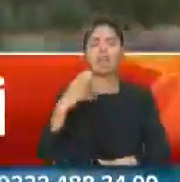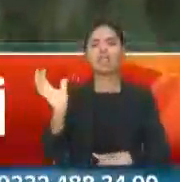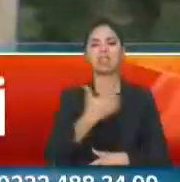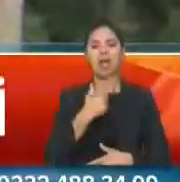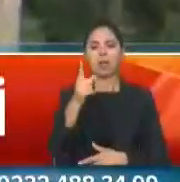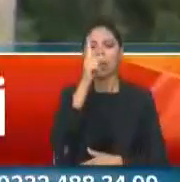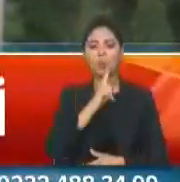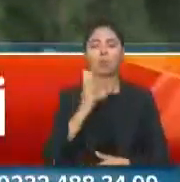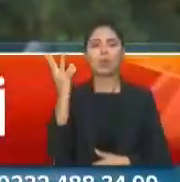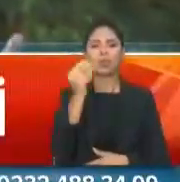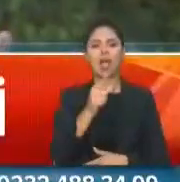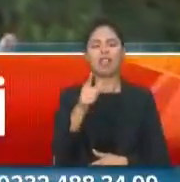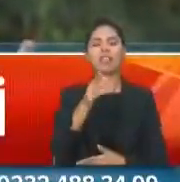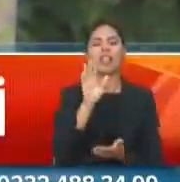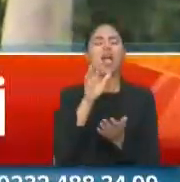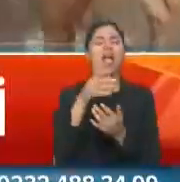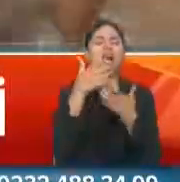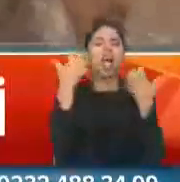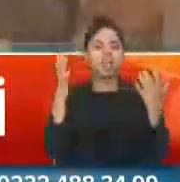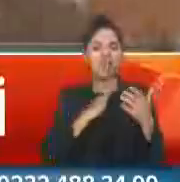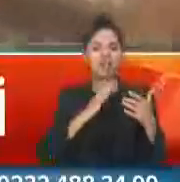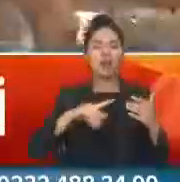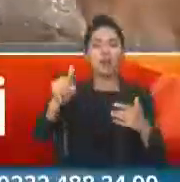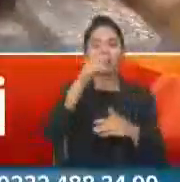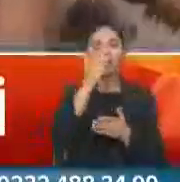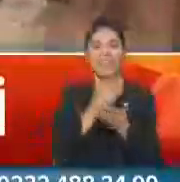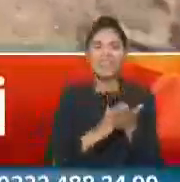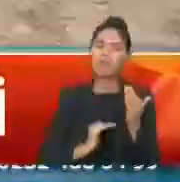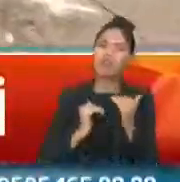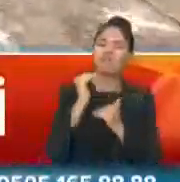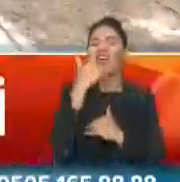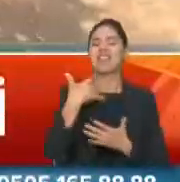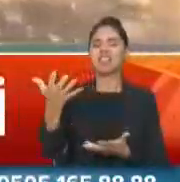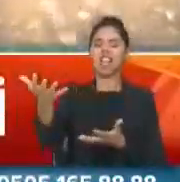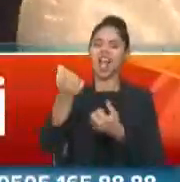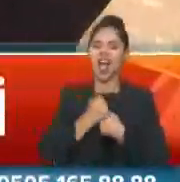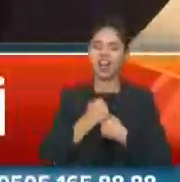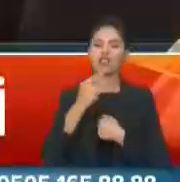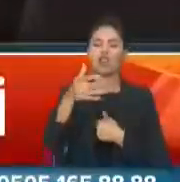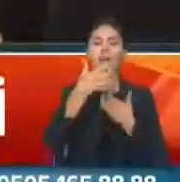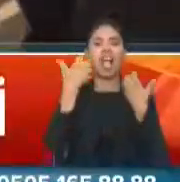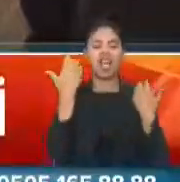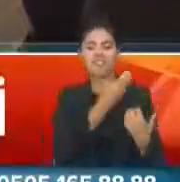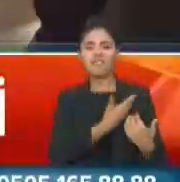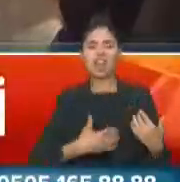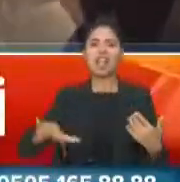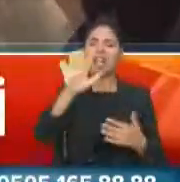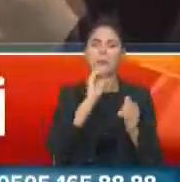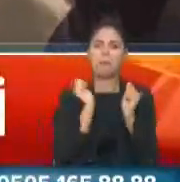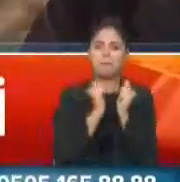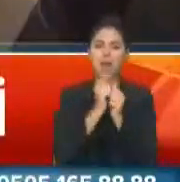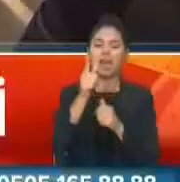100'e yakın başıboş hayvan var. Dolayısıyla bunların yarısından fazlasını biz buraya alacağız. Hayvanseverler el ele